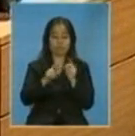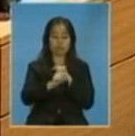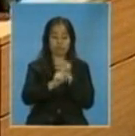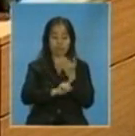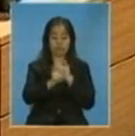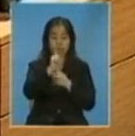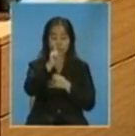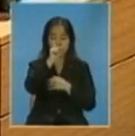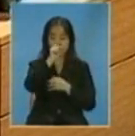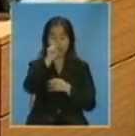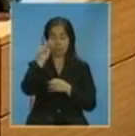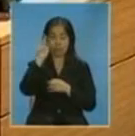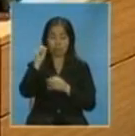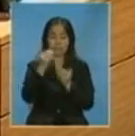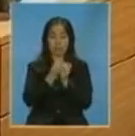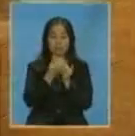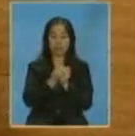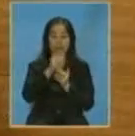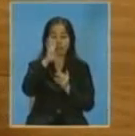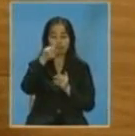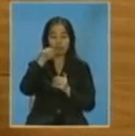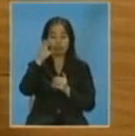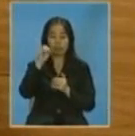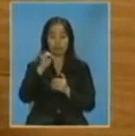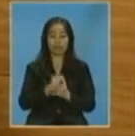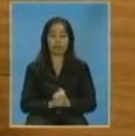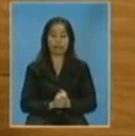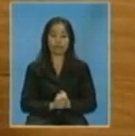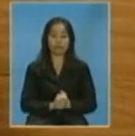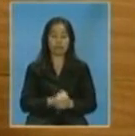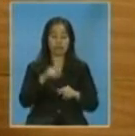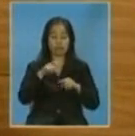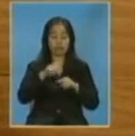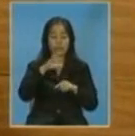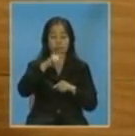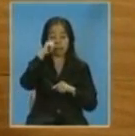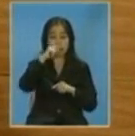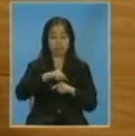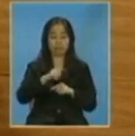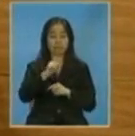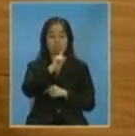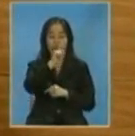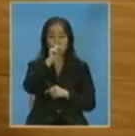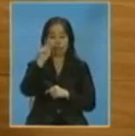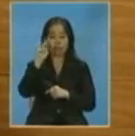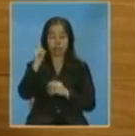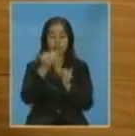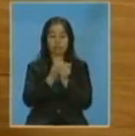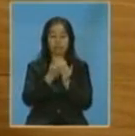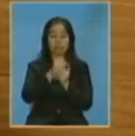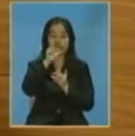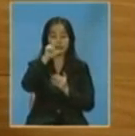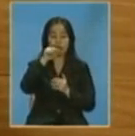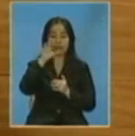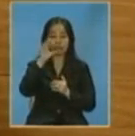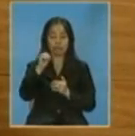2บาท80ถึง4บาท50เอาเฉลี่ยประเทศไทยราคากลางครับกิโลเมตรละ3บาท50เพราะ